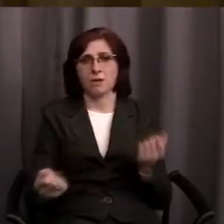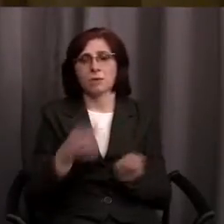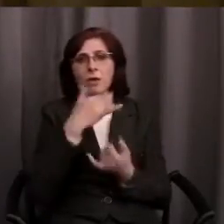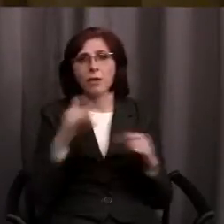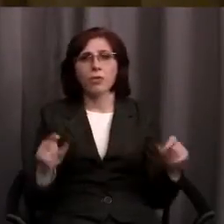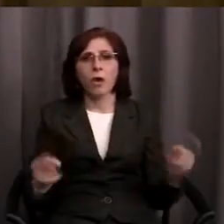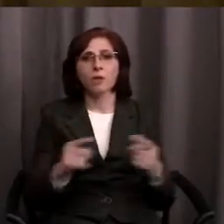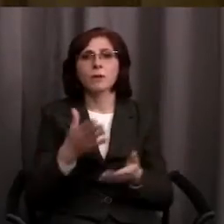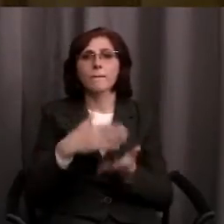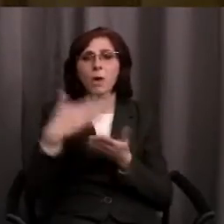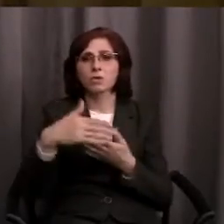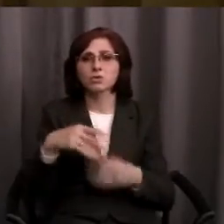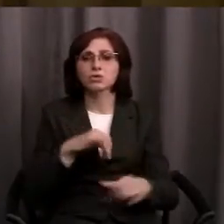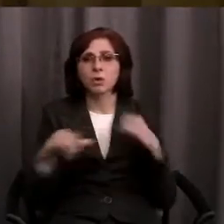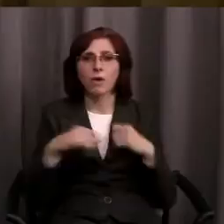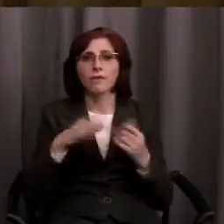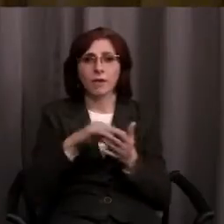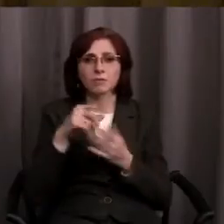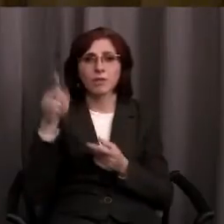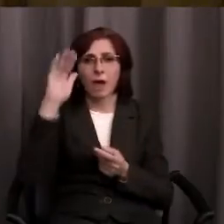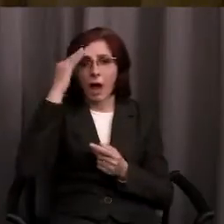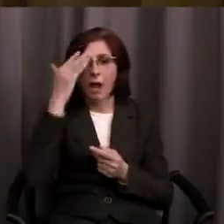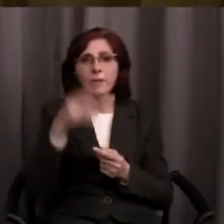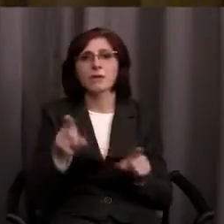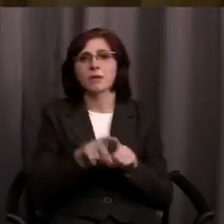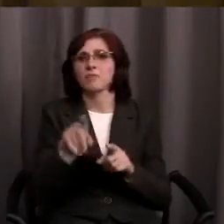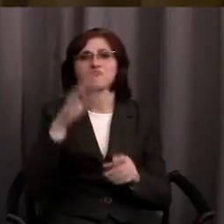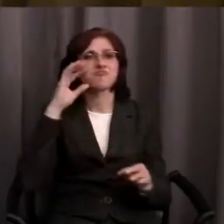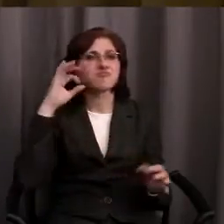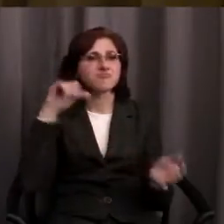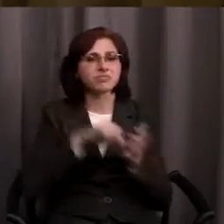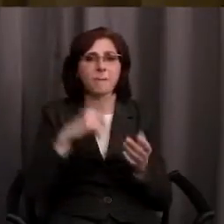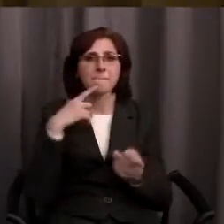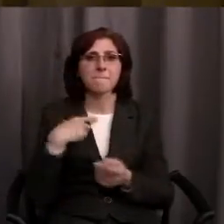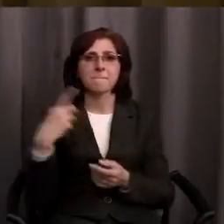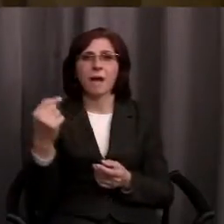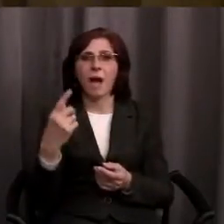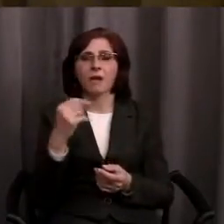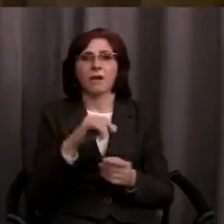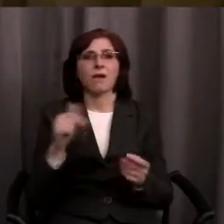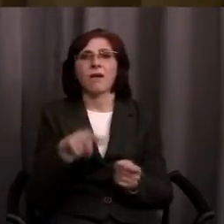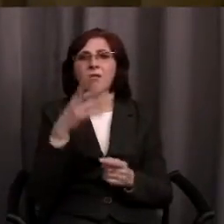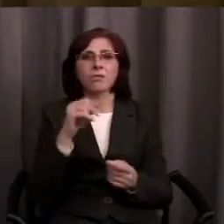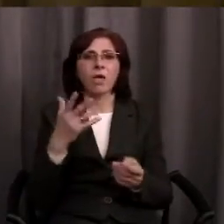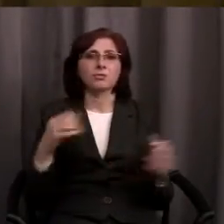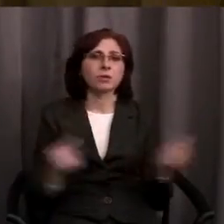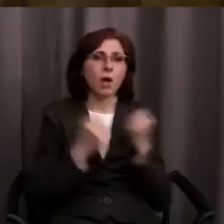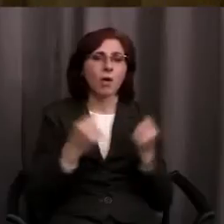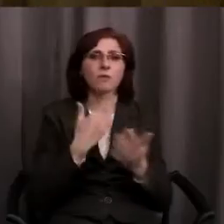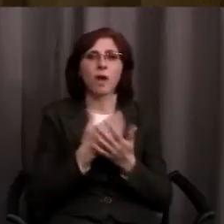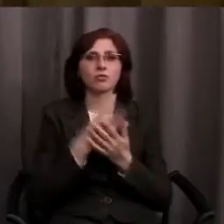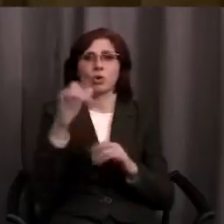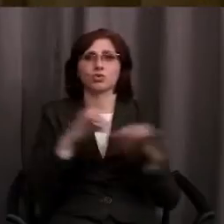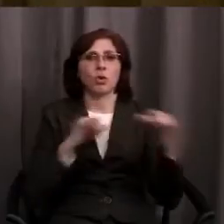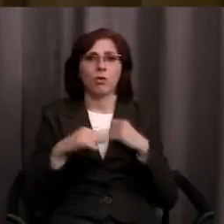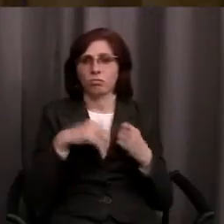organizacje pozarządowe te alzheimerowskie są zdecydowanym partnerem. Nie są podejmowane żadne działania, bo dlaczego rząd miałby